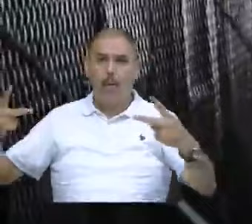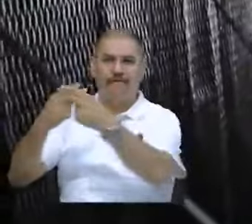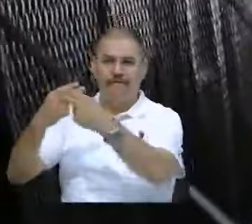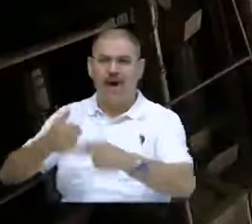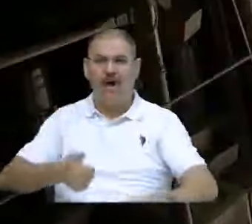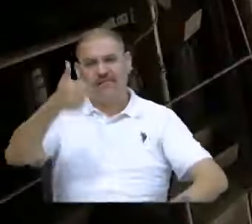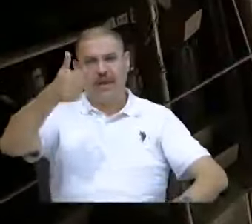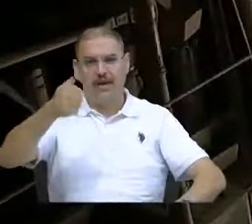برمتها